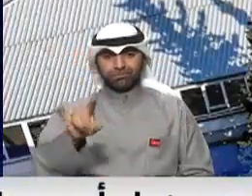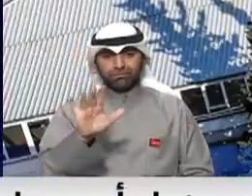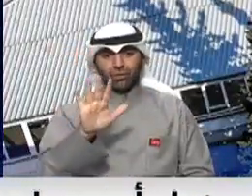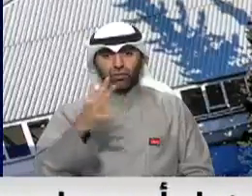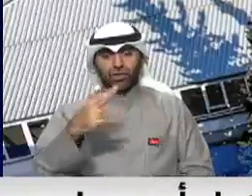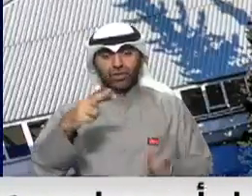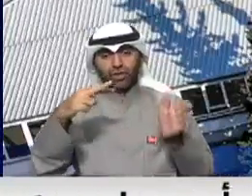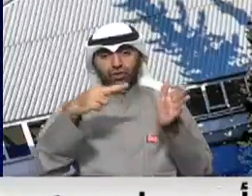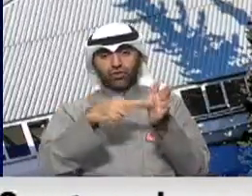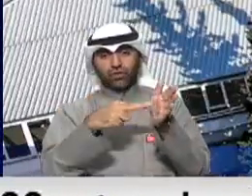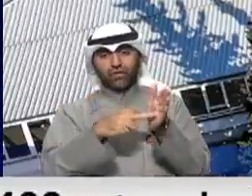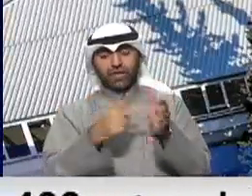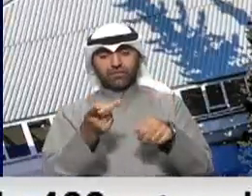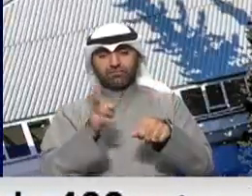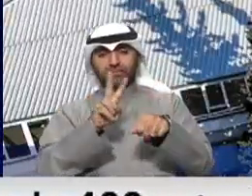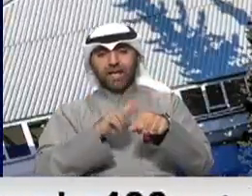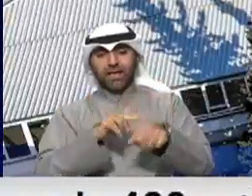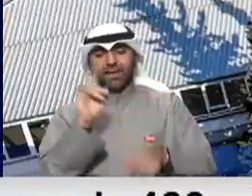الأساسي وهو